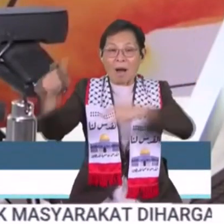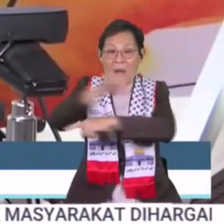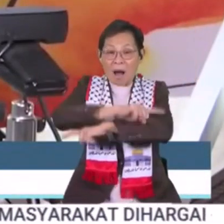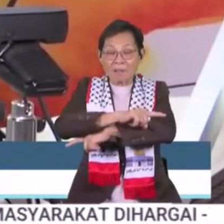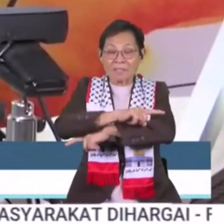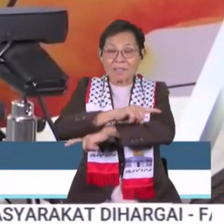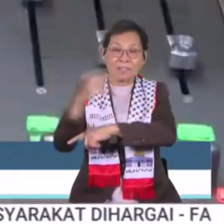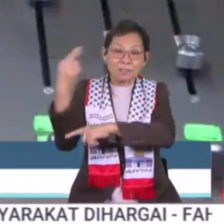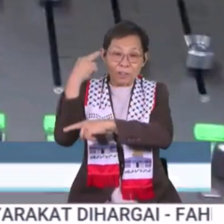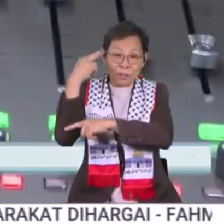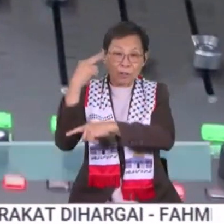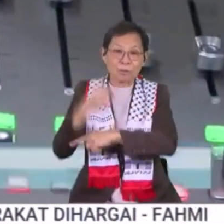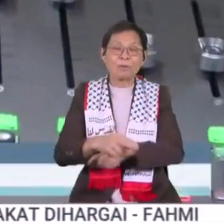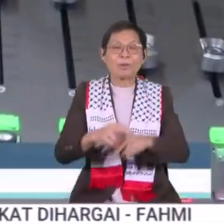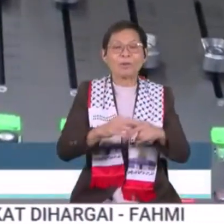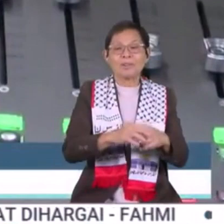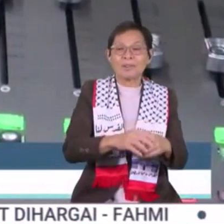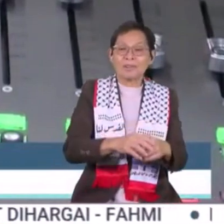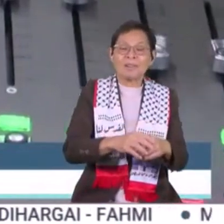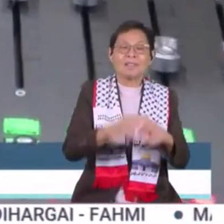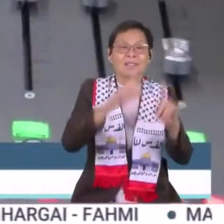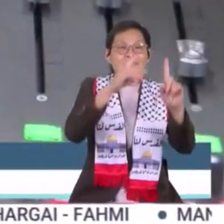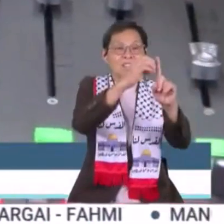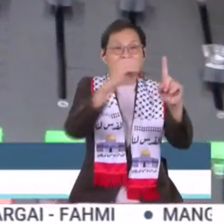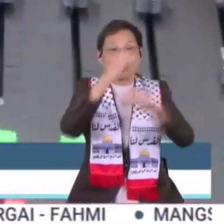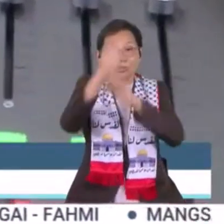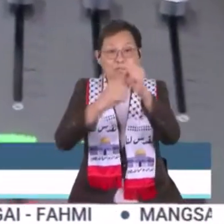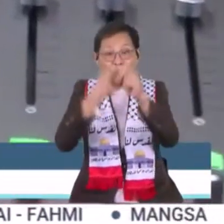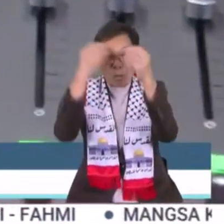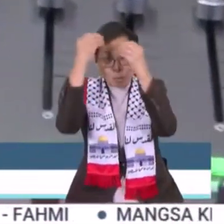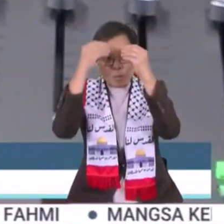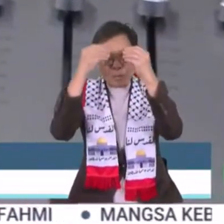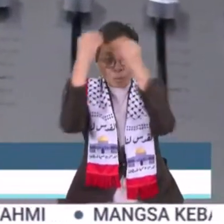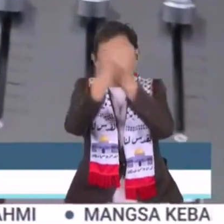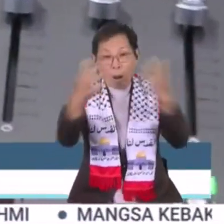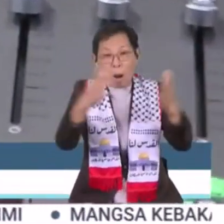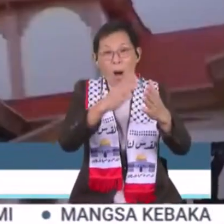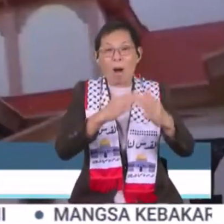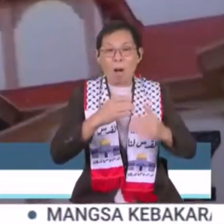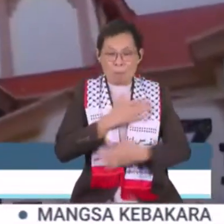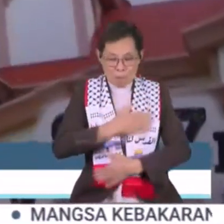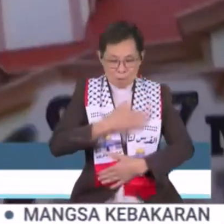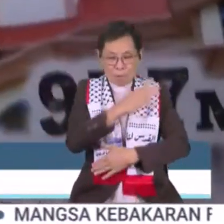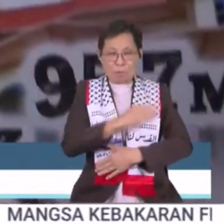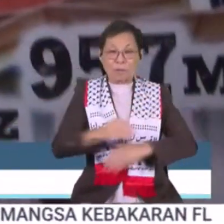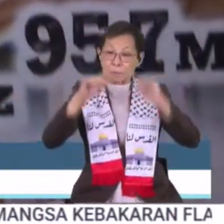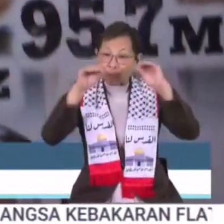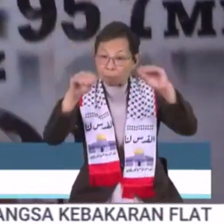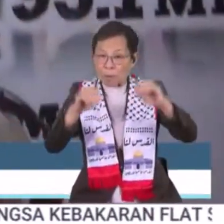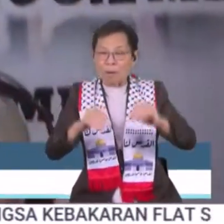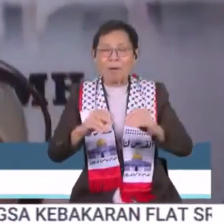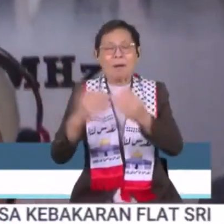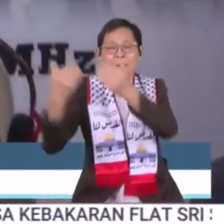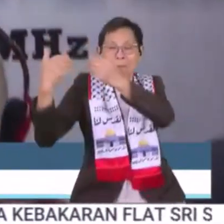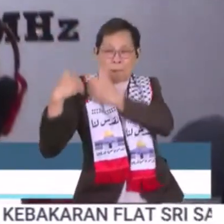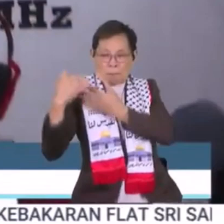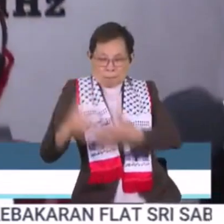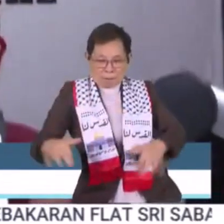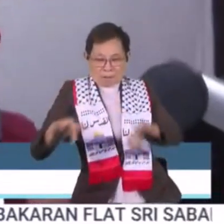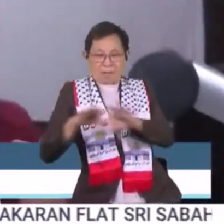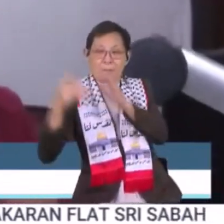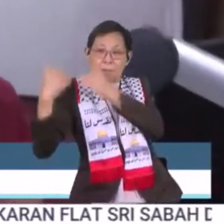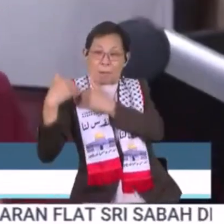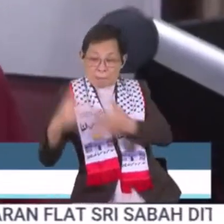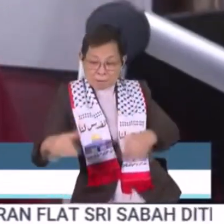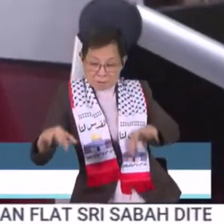saabat menyampai maklumat menghibur dan berdidik jelas dekat sini kita boleh tengok bahawa peranan radio tu sampai sekarang a sangat memainkan peranan yang penting